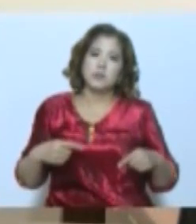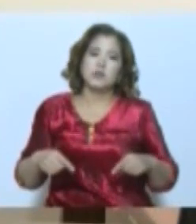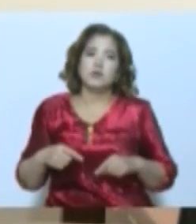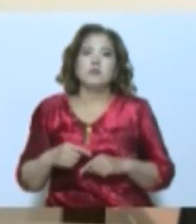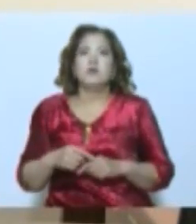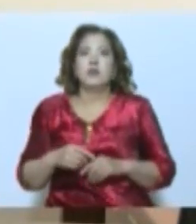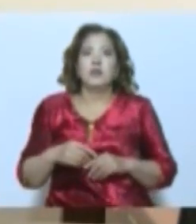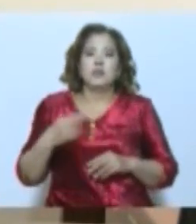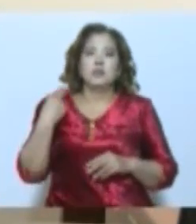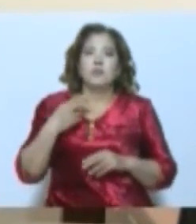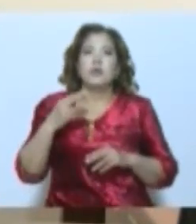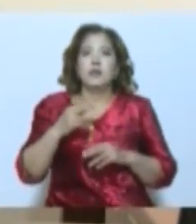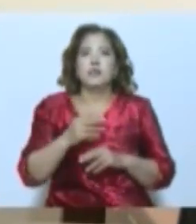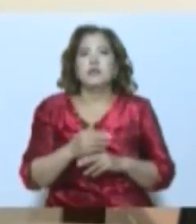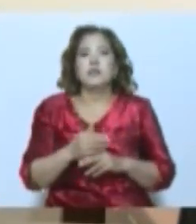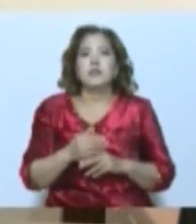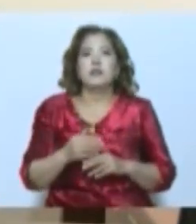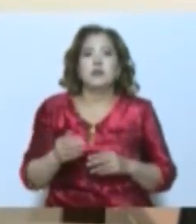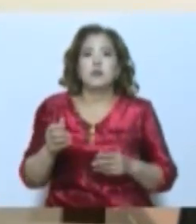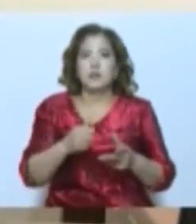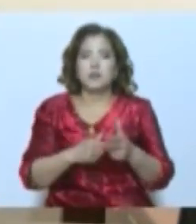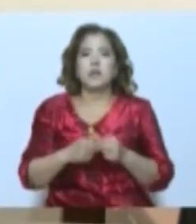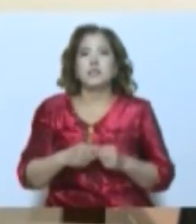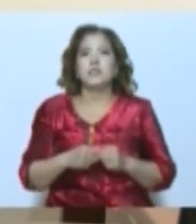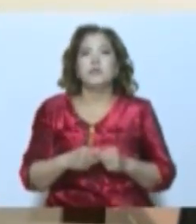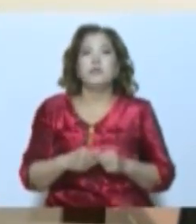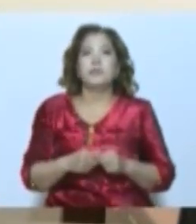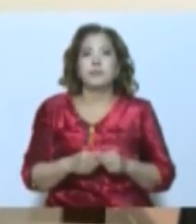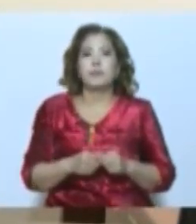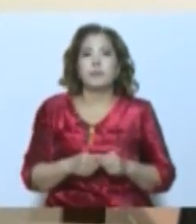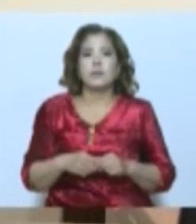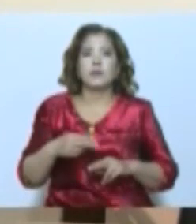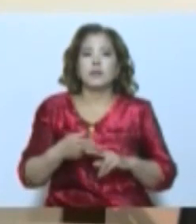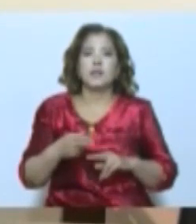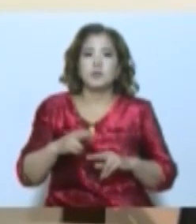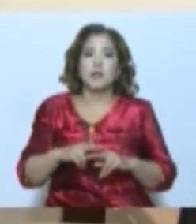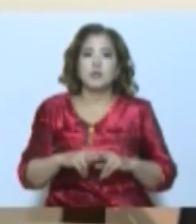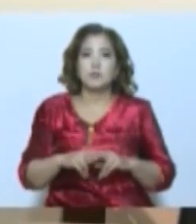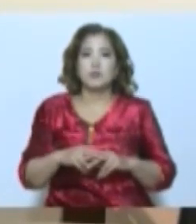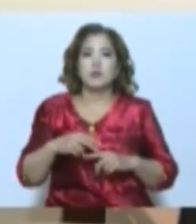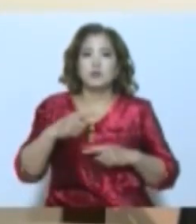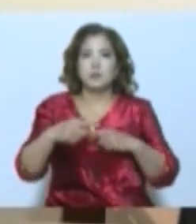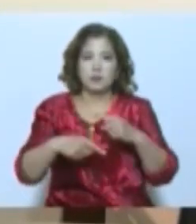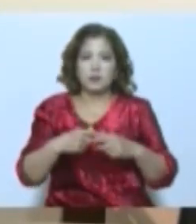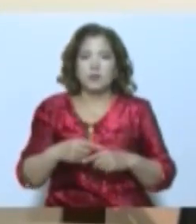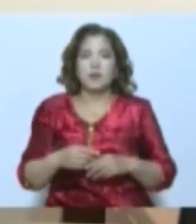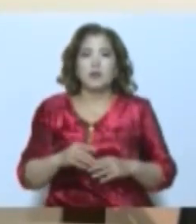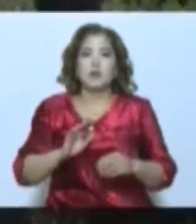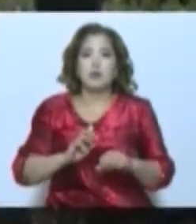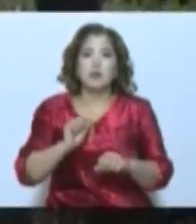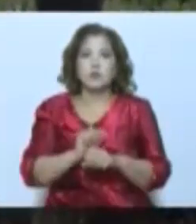тартылады. Сонымен қатар барлық жаңағы жылжымайтын мүлік, жылжымайтын мүліктер бойынша тыйым салынып, жүргізуші куәліктеріне шектеу